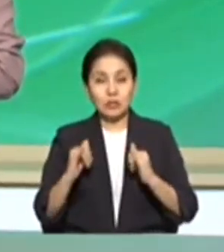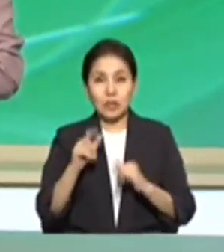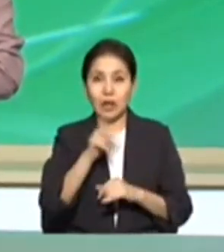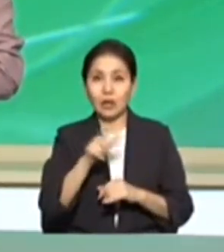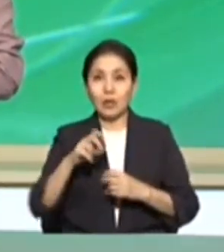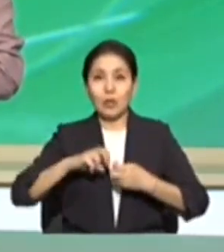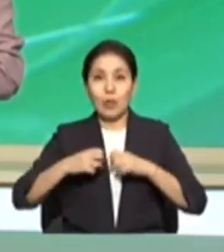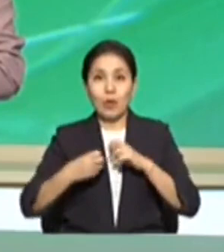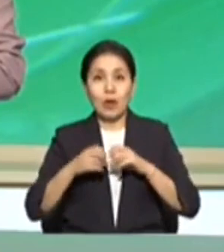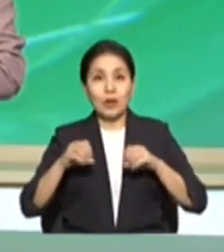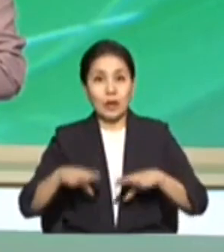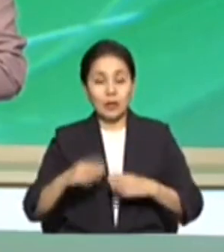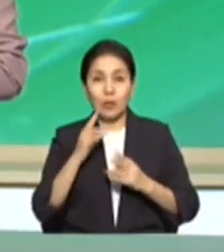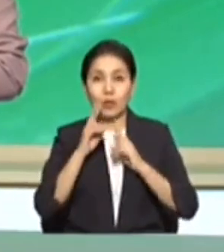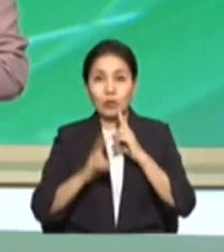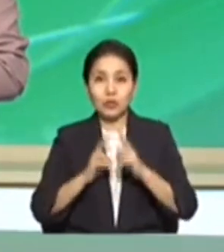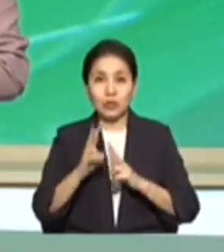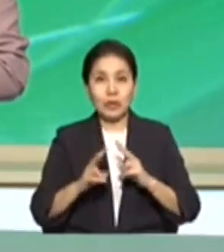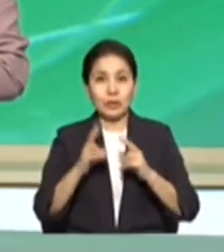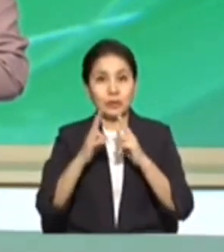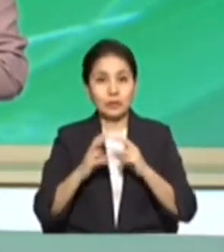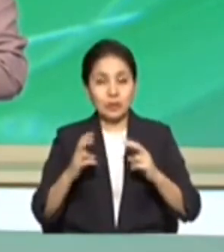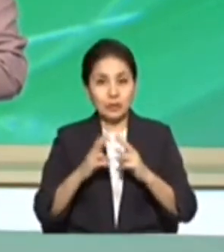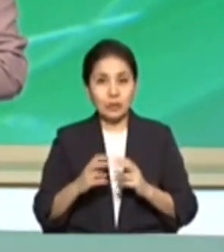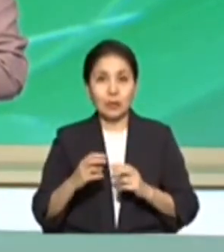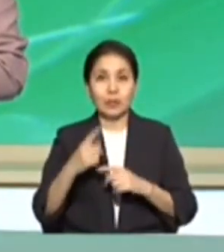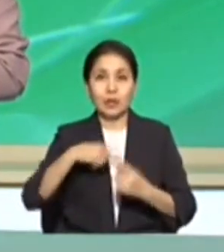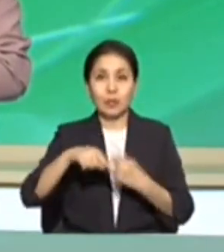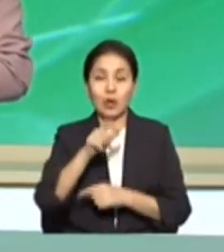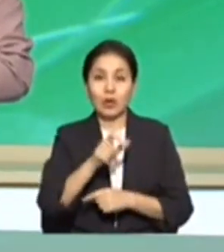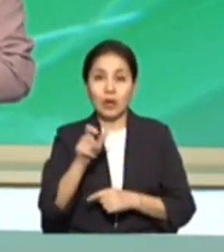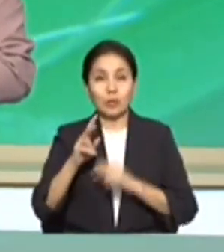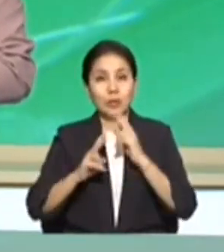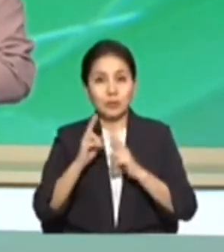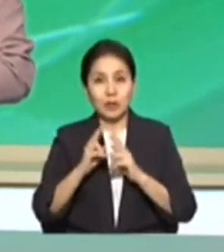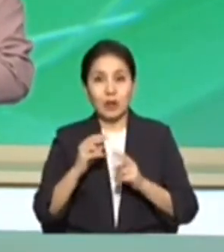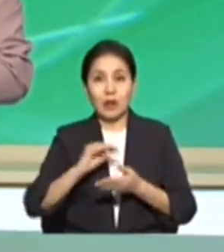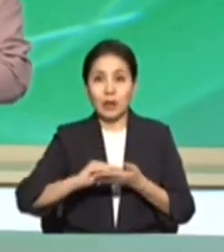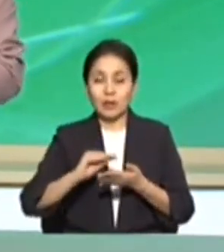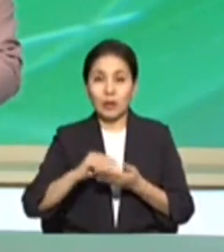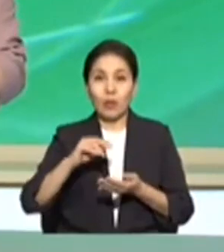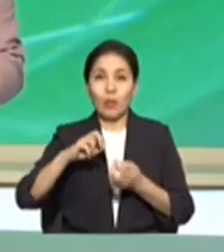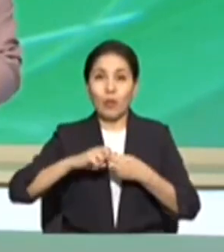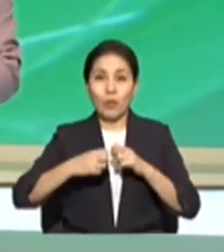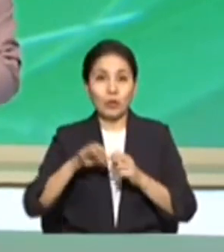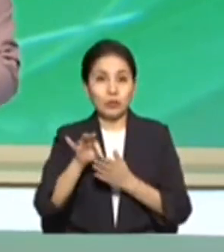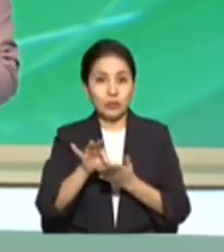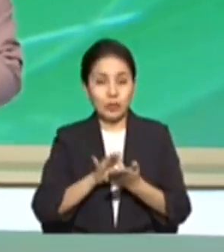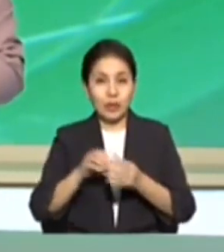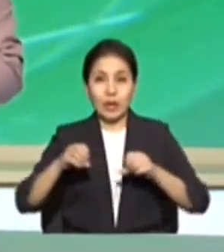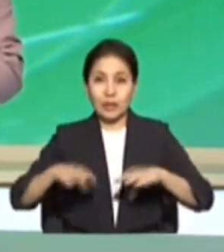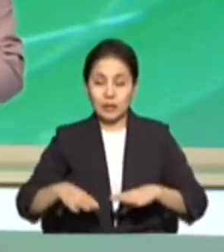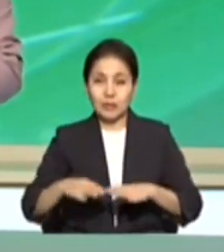aholi muammolarini hal etish, murojaatlar bilan ishlash, tadbirkorlik subyektlari murojaatlarda qayd etilgan muammolarni zudlik bilan hal etish